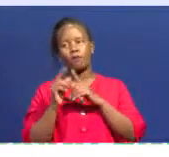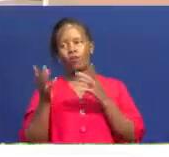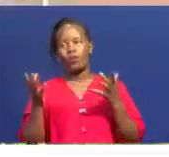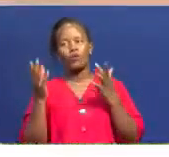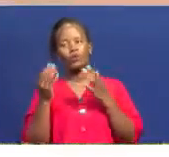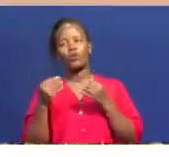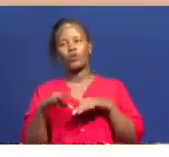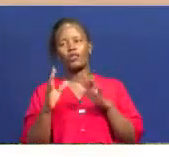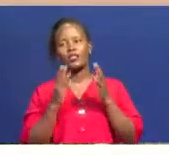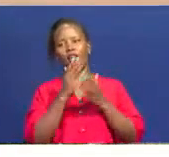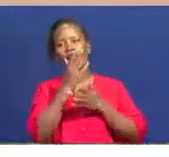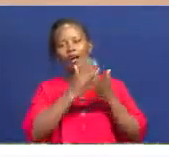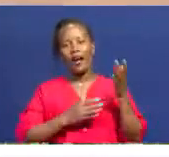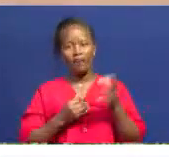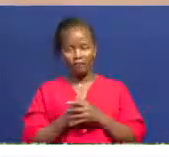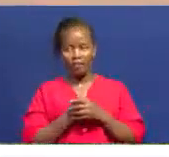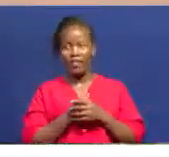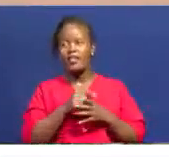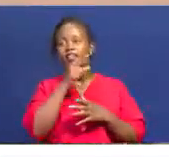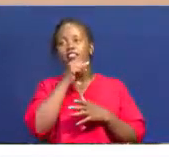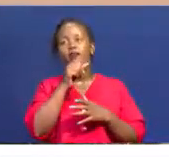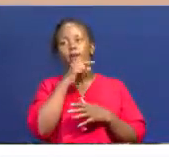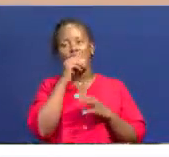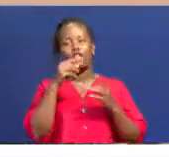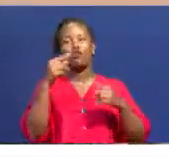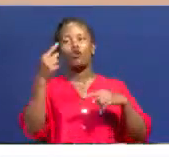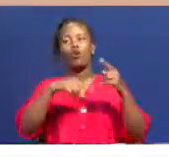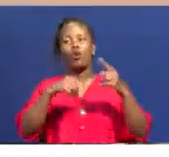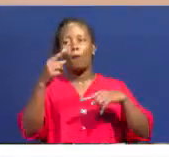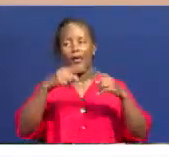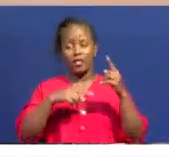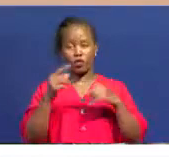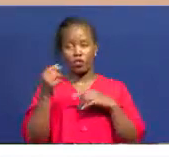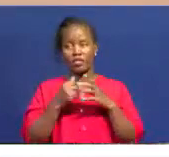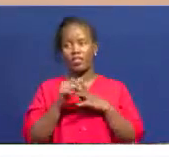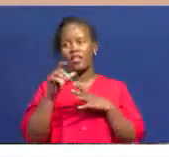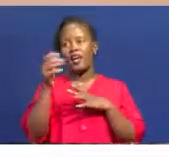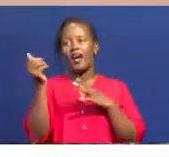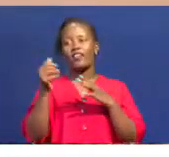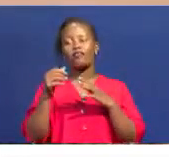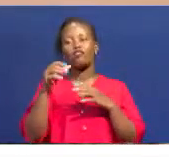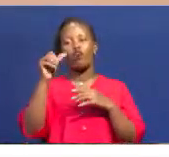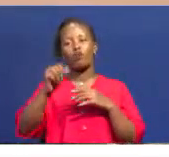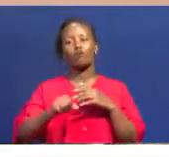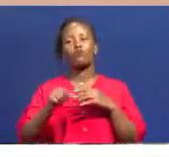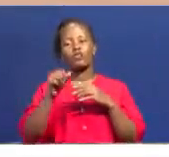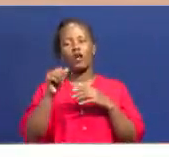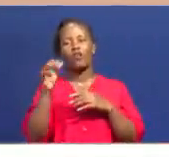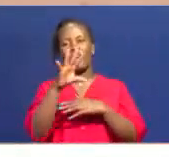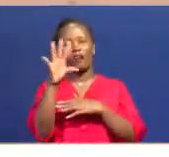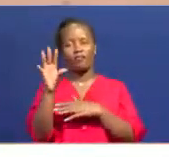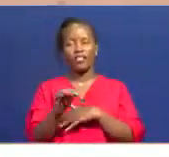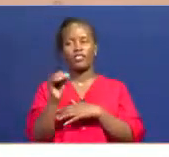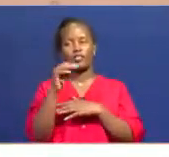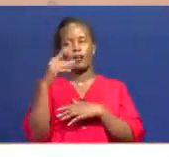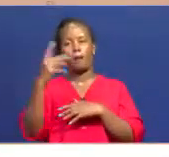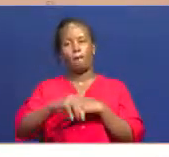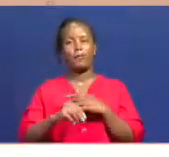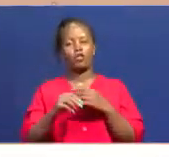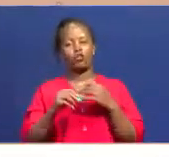tough. Katika mashindano ya wanaume, Clark Nelson wa Afrika Kusini alimlemea Maxence Faniel wa Ubelgiji